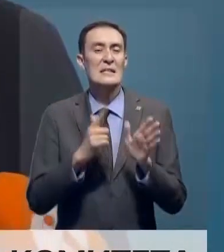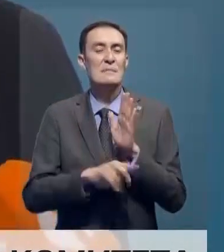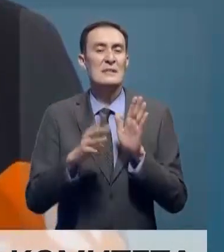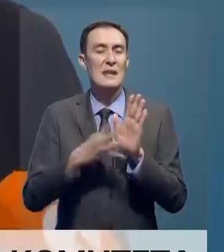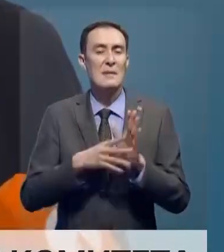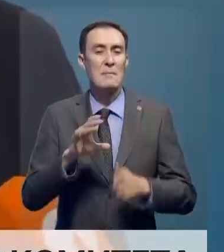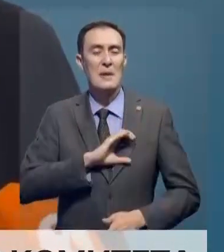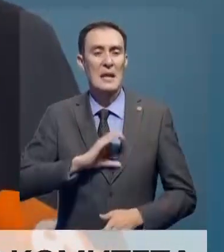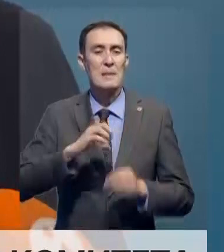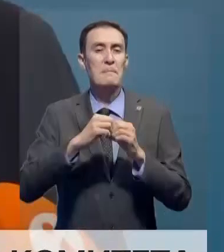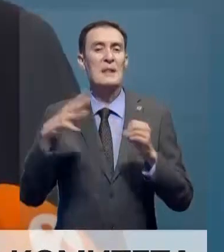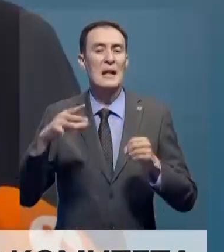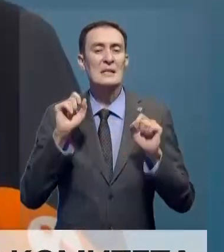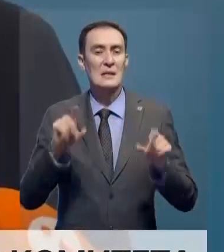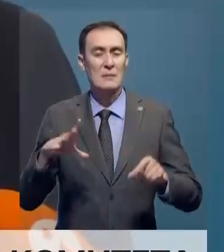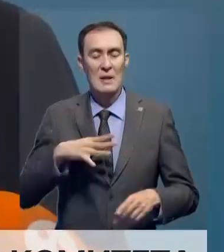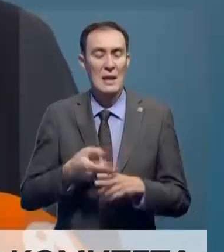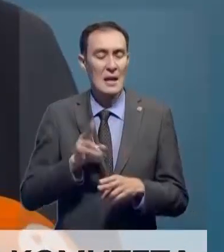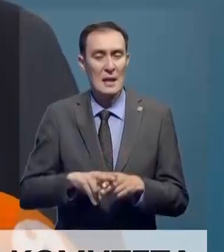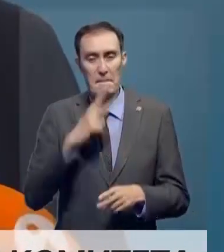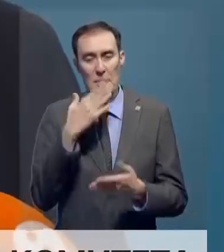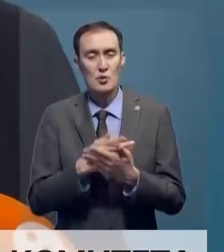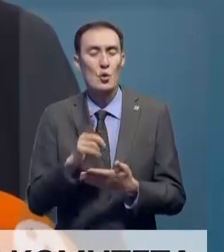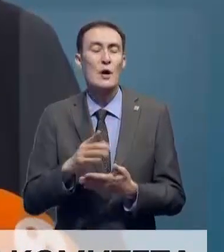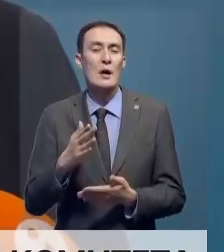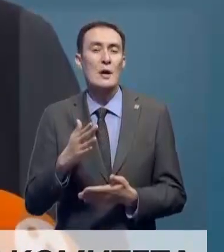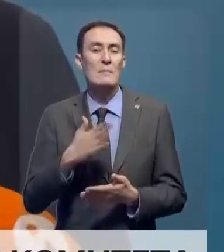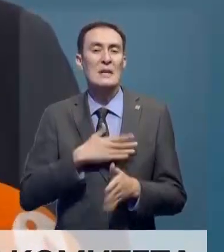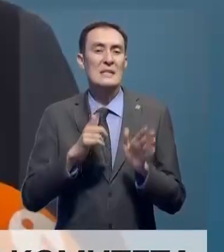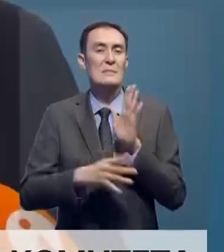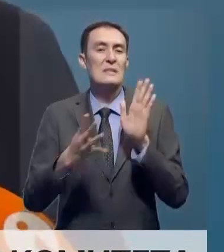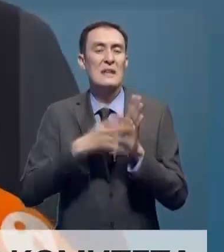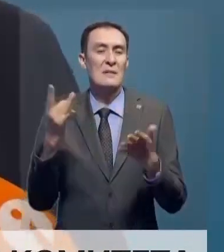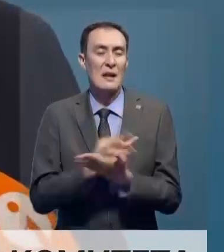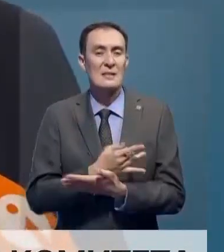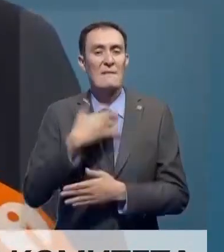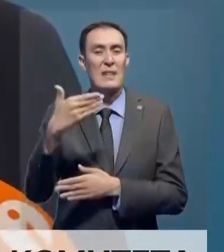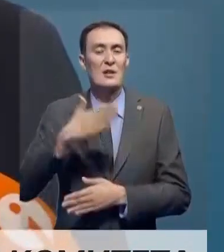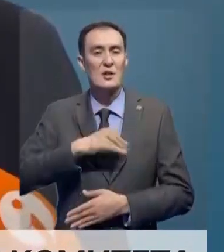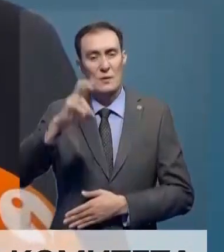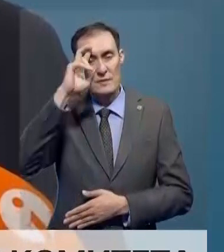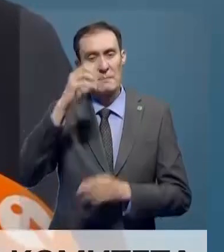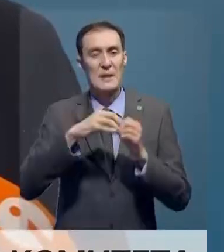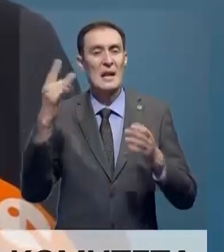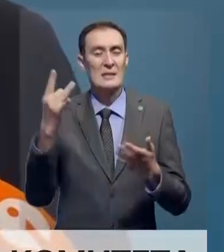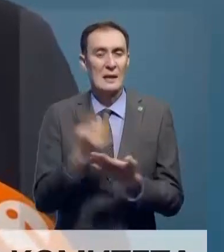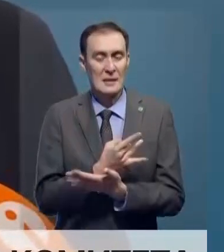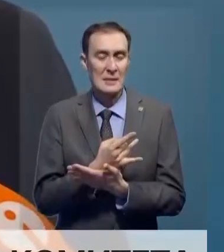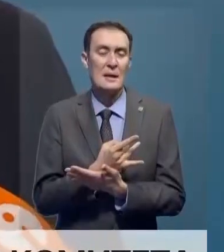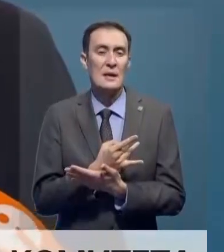медалей, из них 15 золотых. Это говорит о том, что 79 раз поднимался флаг нашей страны и 15